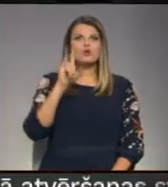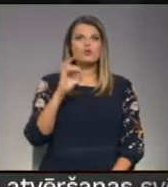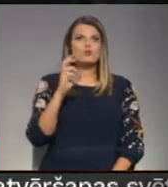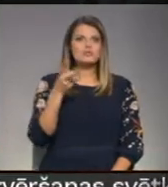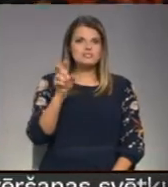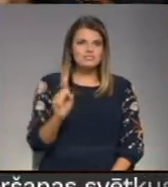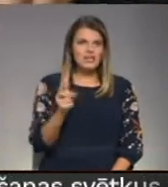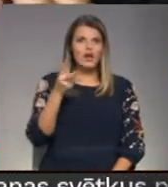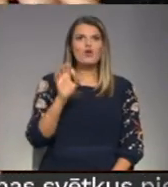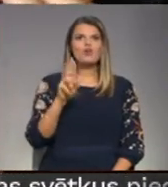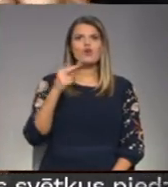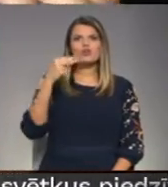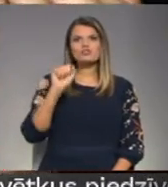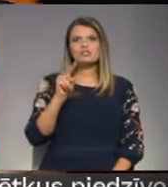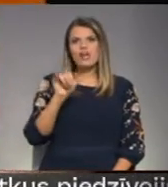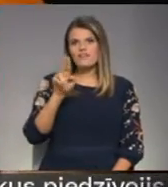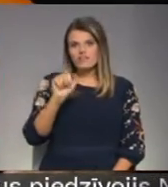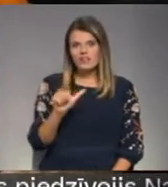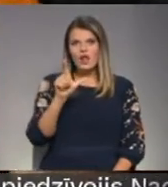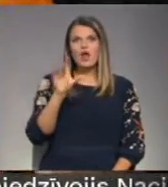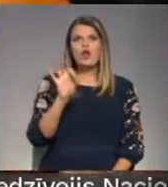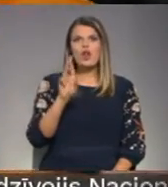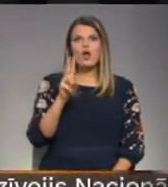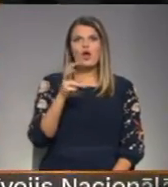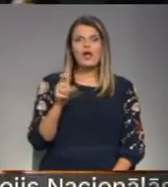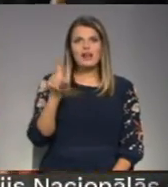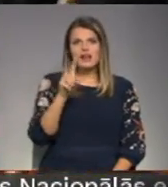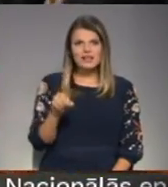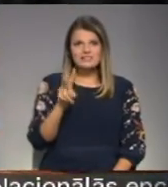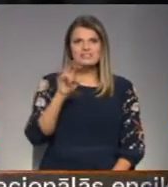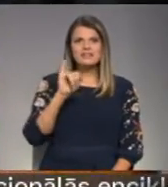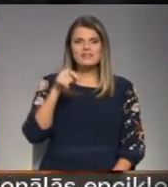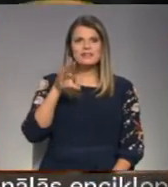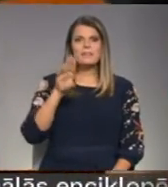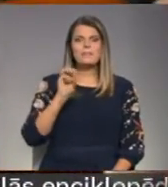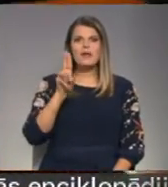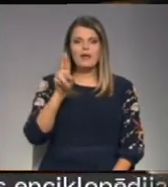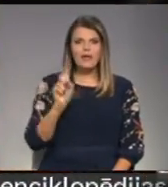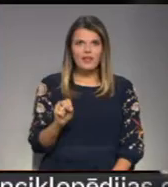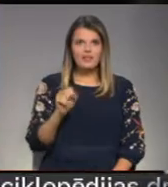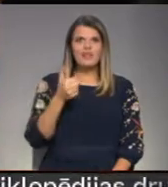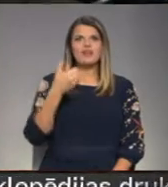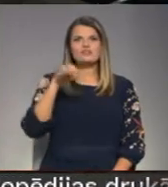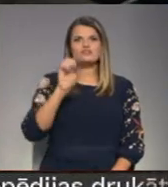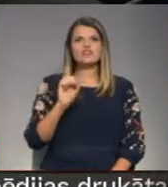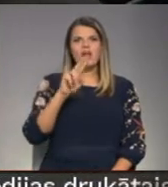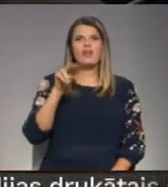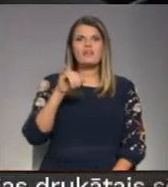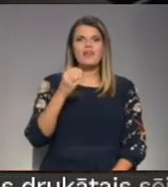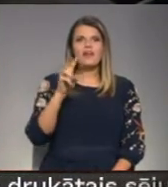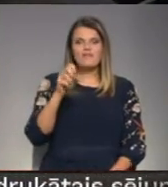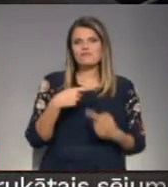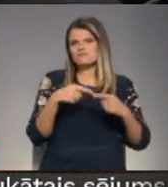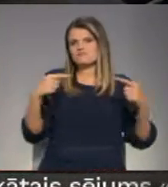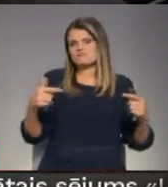Nauma Koržāvina, Federico Garsijas Lorkas, Volta Vitmena, Maksimiliāna Vološina, Piotra Čādājeva un daudzu citu dzejnieku un rakstnieku